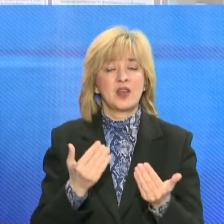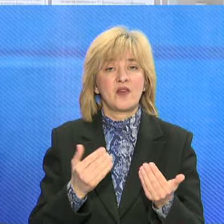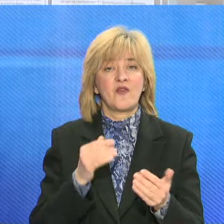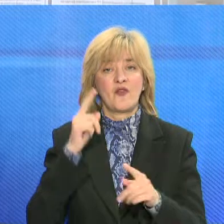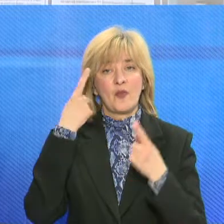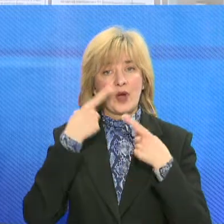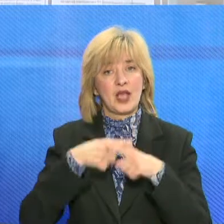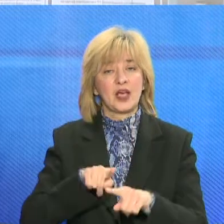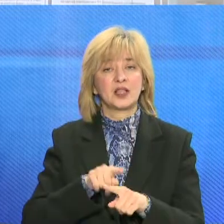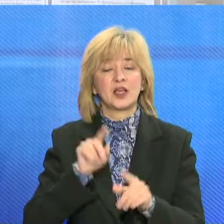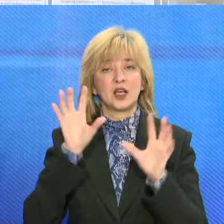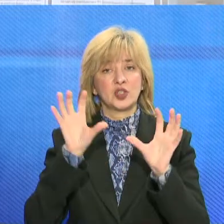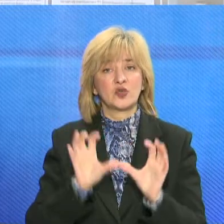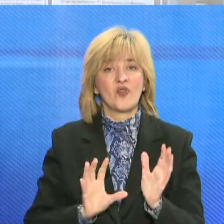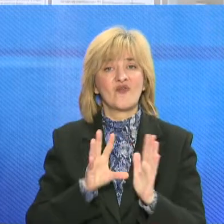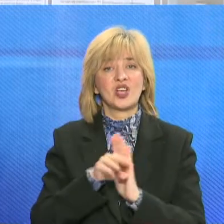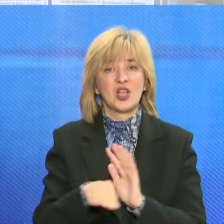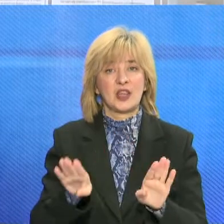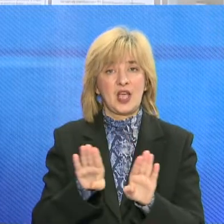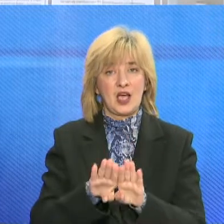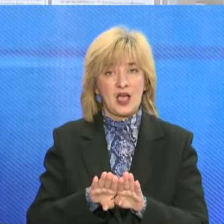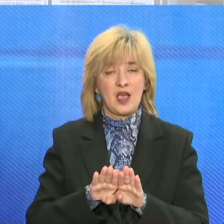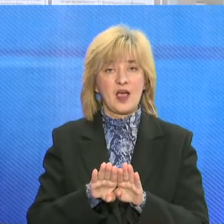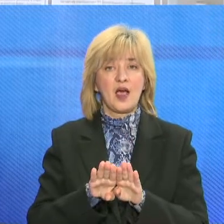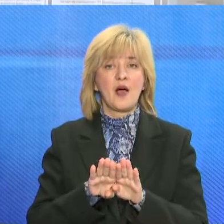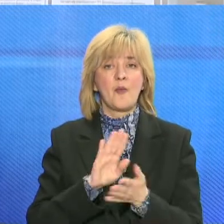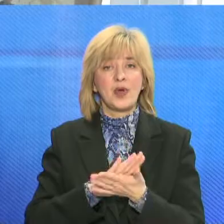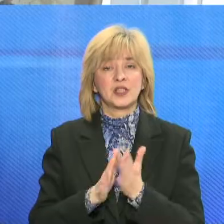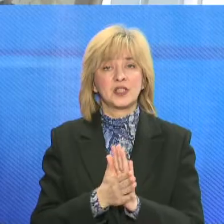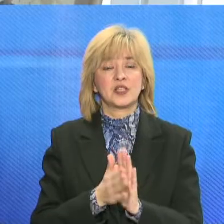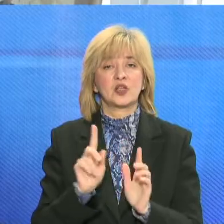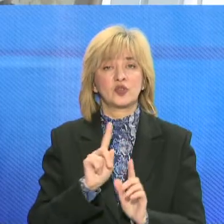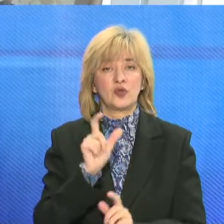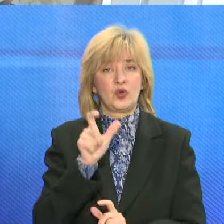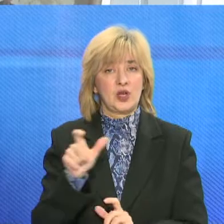как граждане Республики Беларусь заботятся о состоянии собственного здоровья.